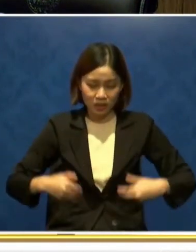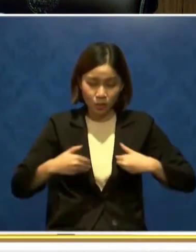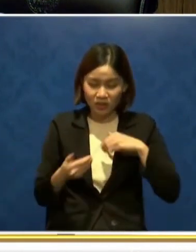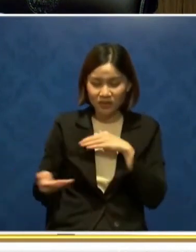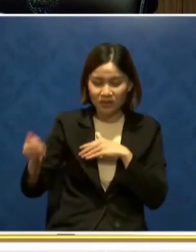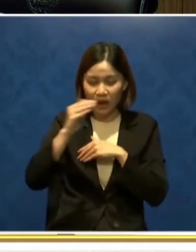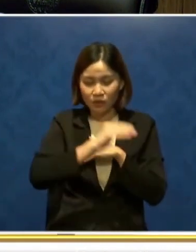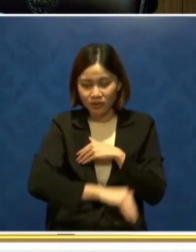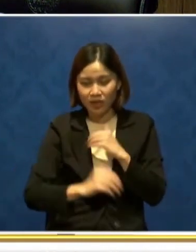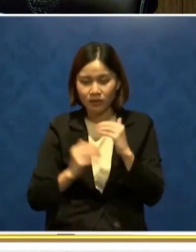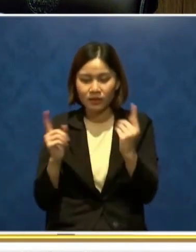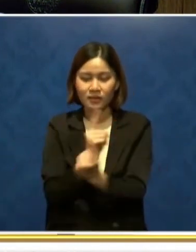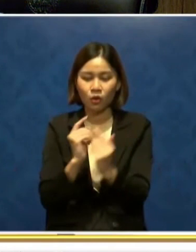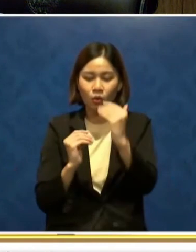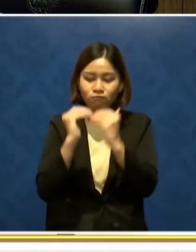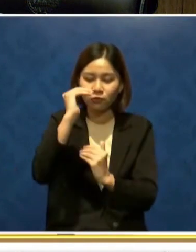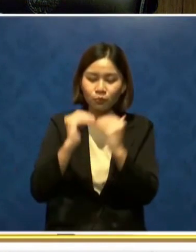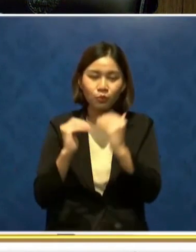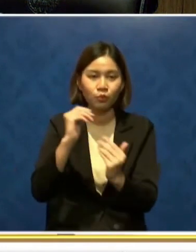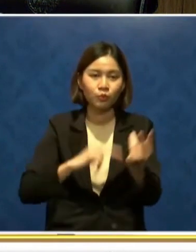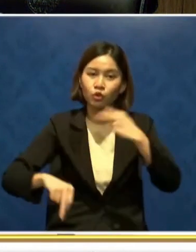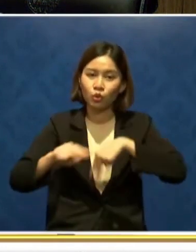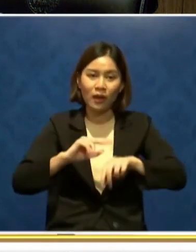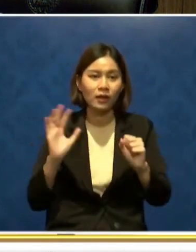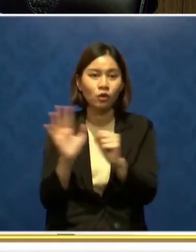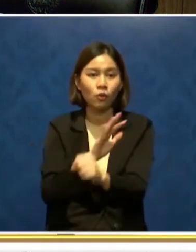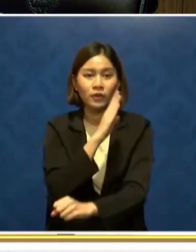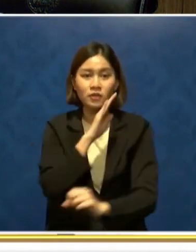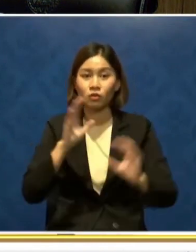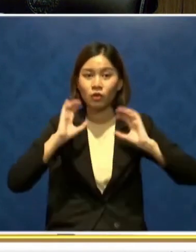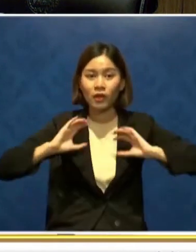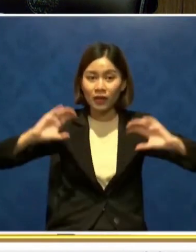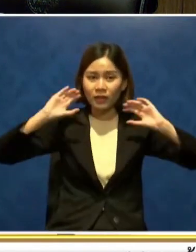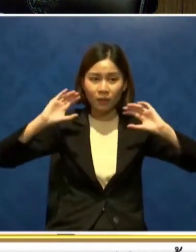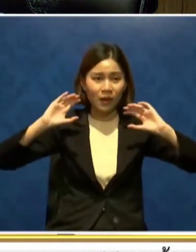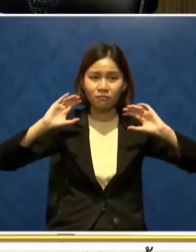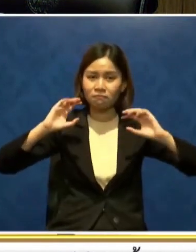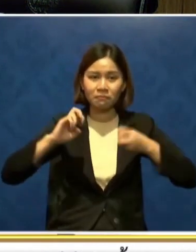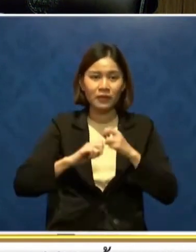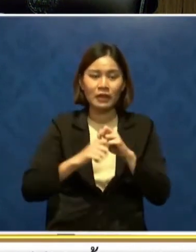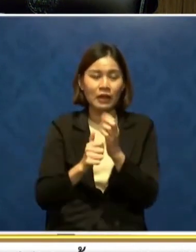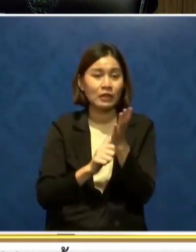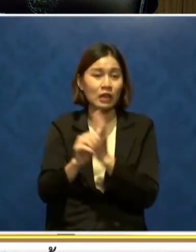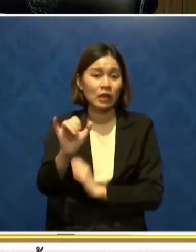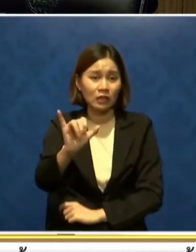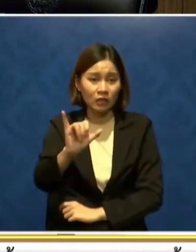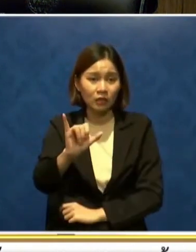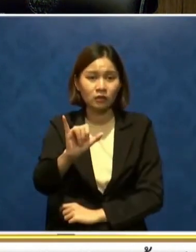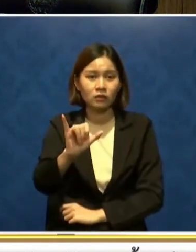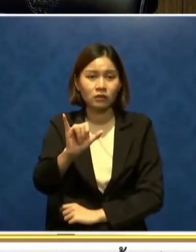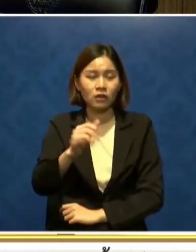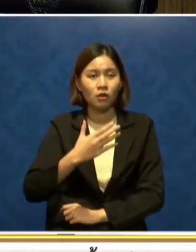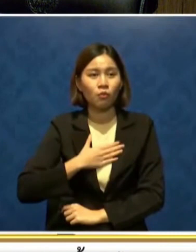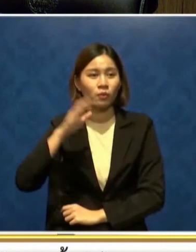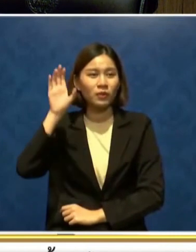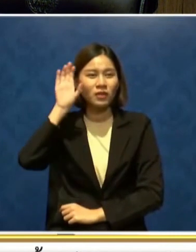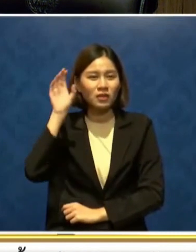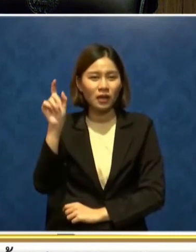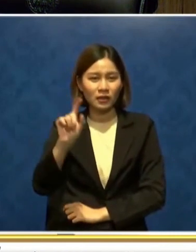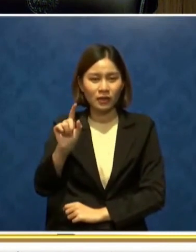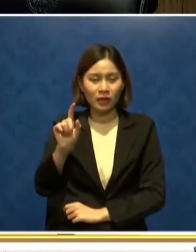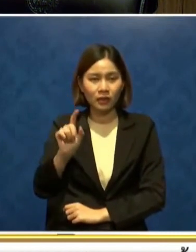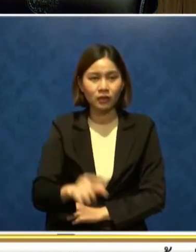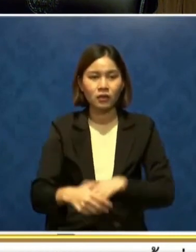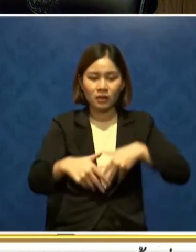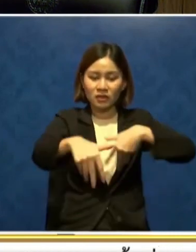ของความเหลื่อมล้ำทางสังคมถ้ารัฐบาลยังไม่ได้แก้ไขปัญหาเรื่องนี้ผมเชื่อว่าพี่